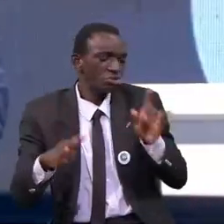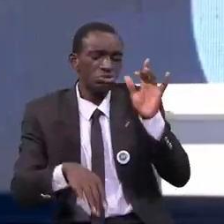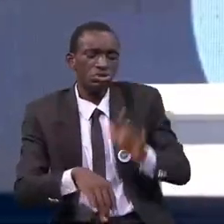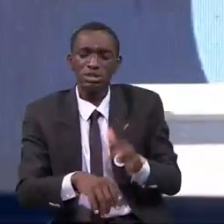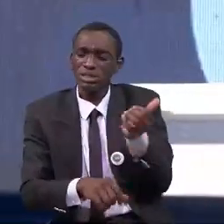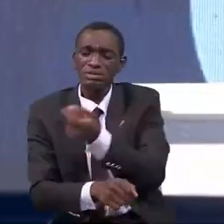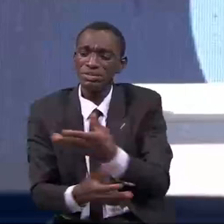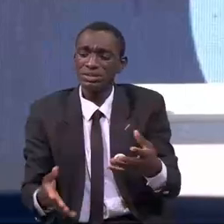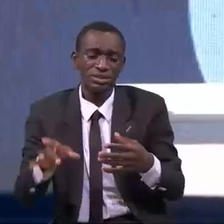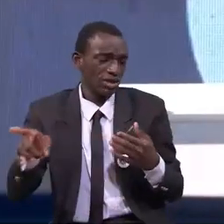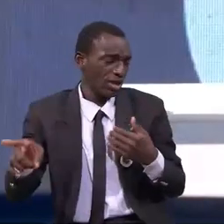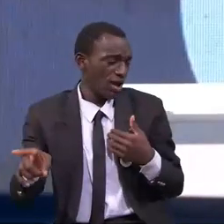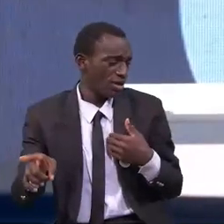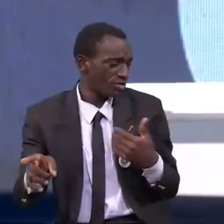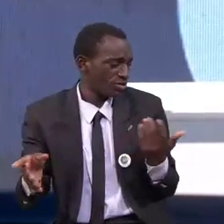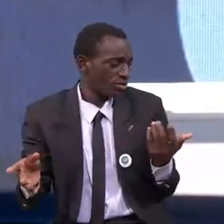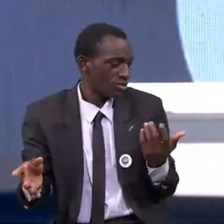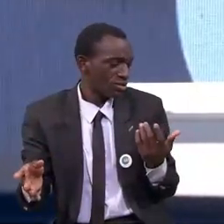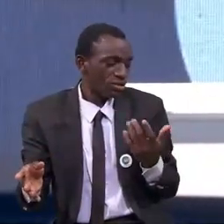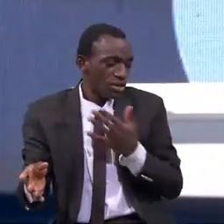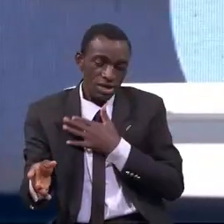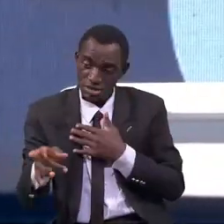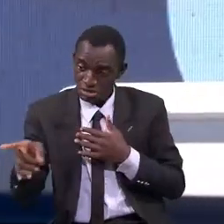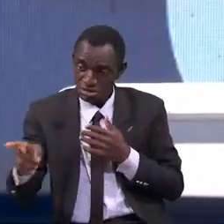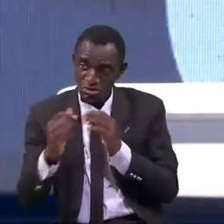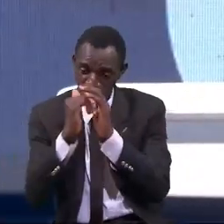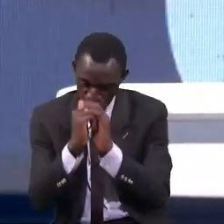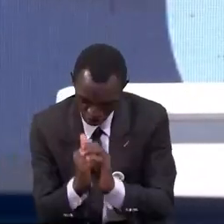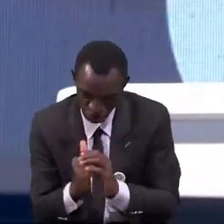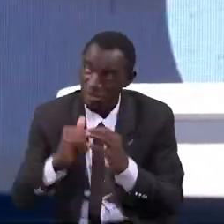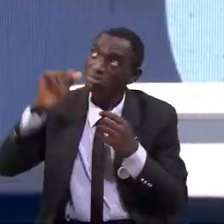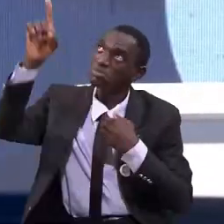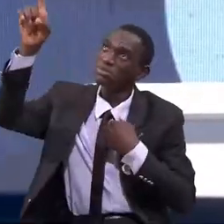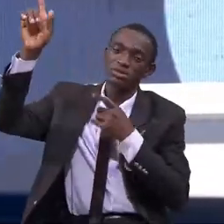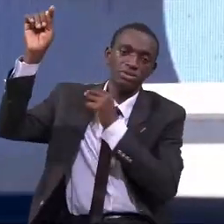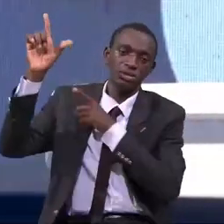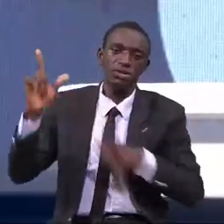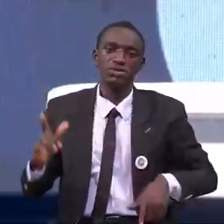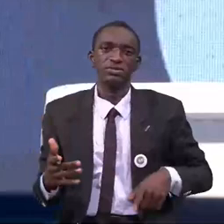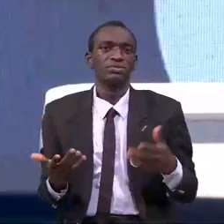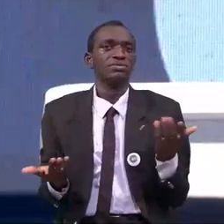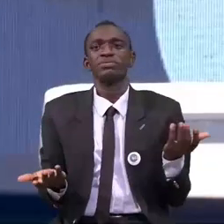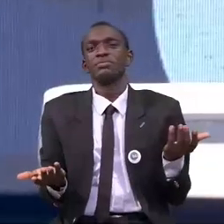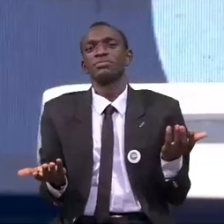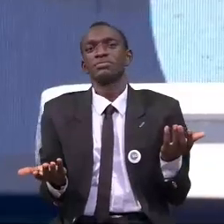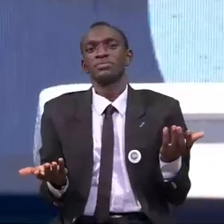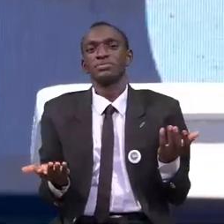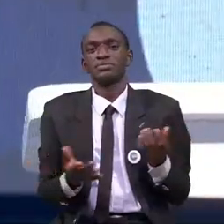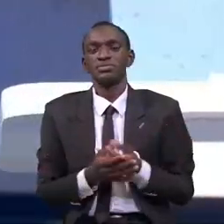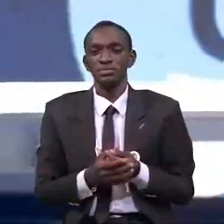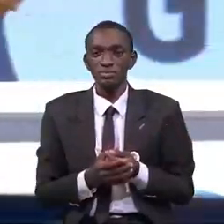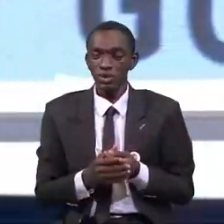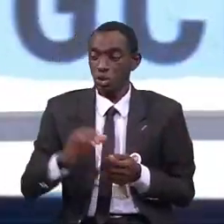qu'il avait et l'homme s'est prosterné et et adorer le